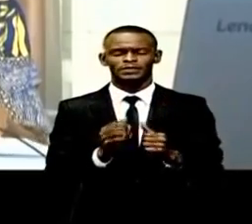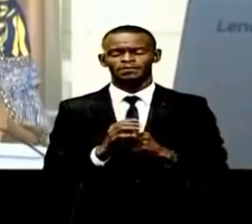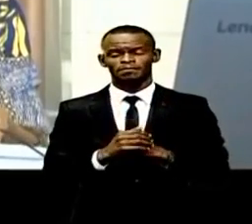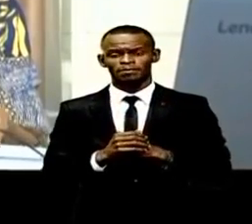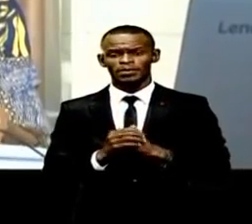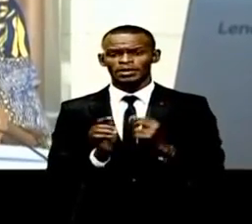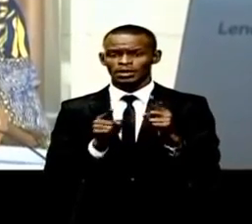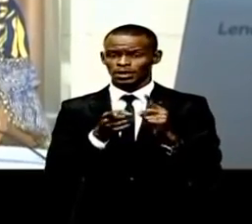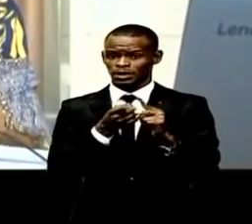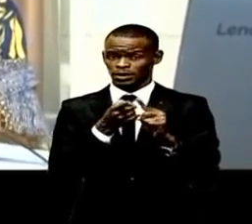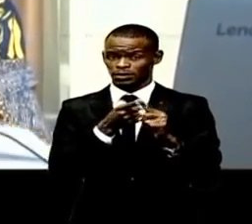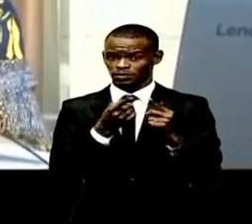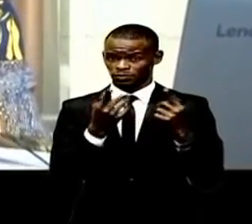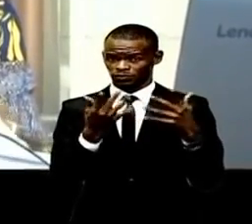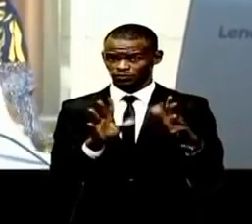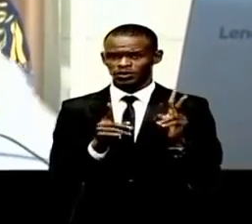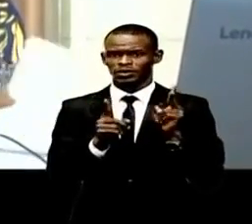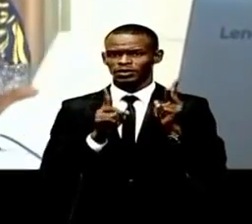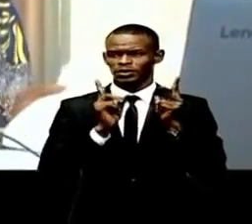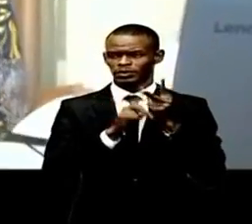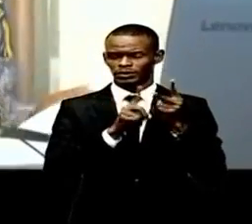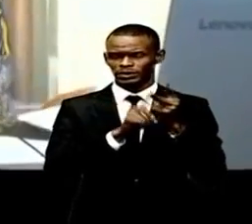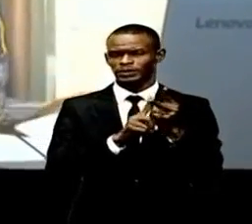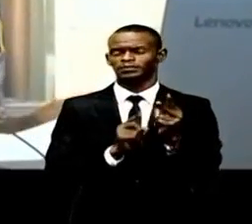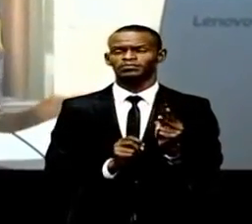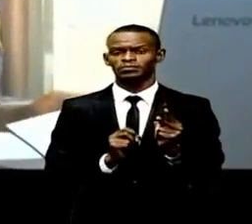programme d'intervention agricole saison A